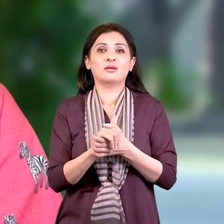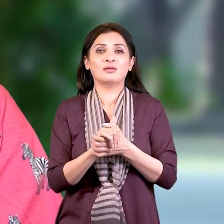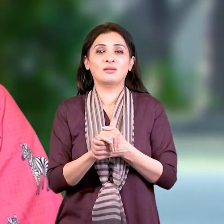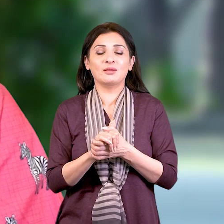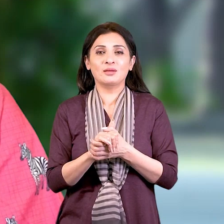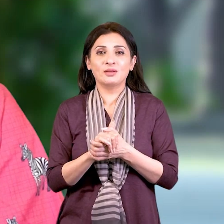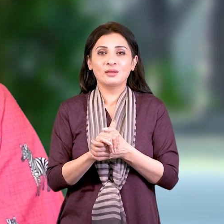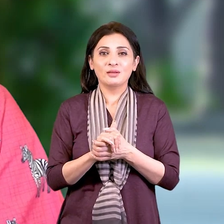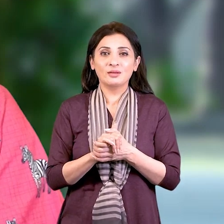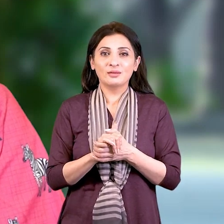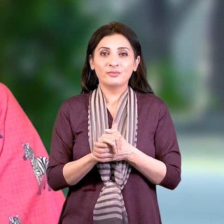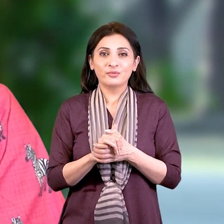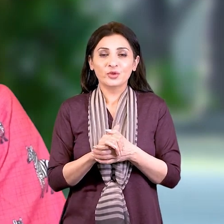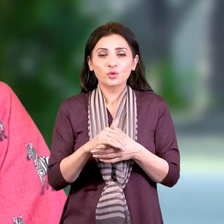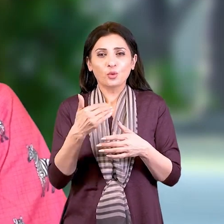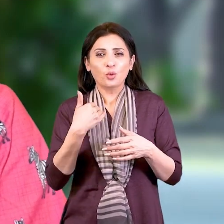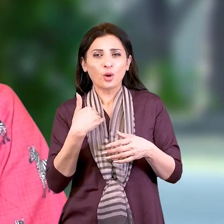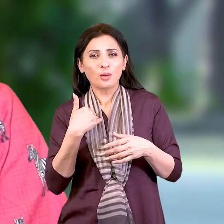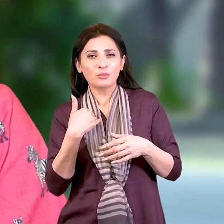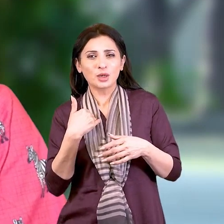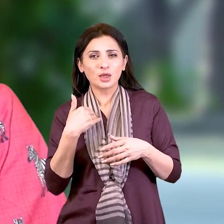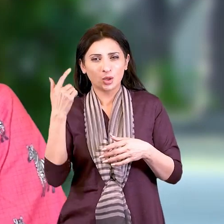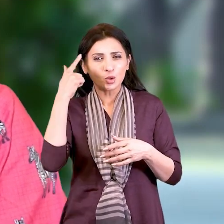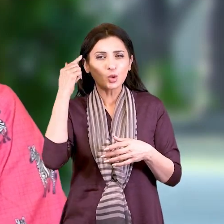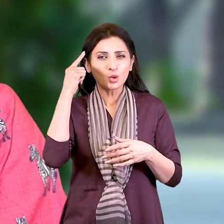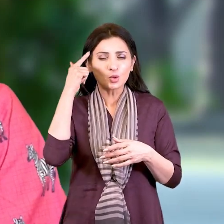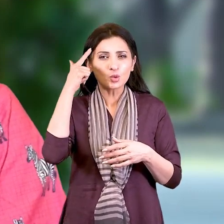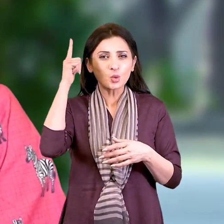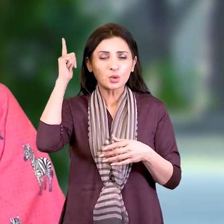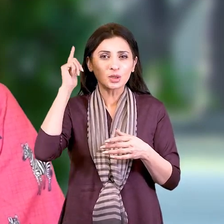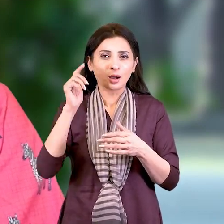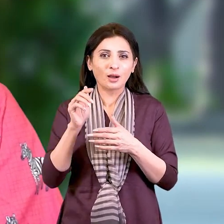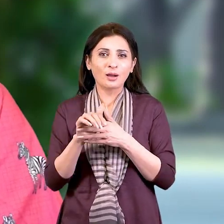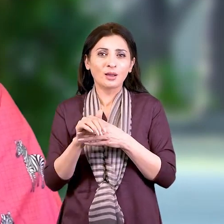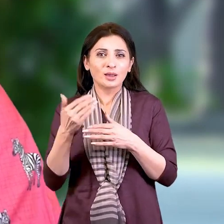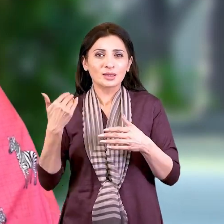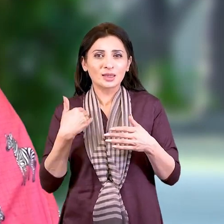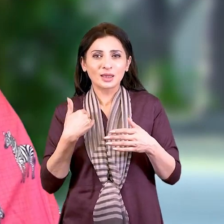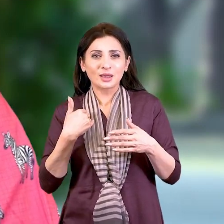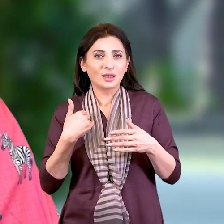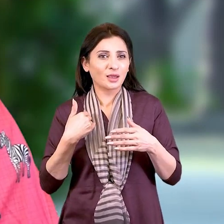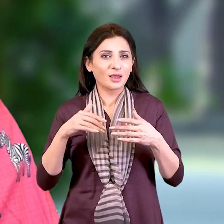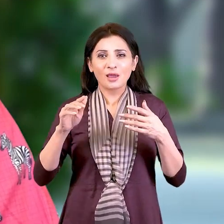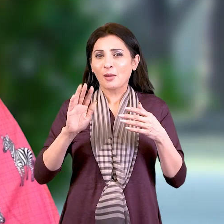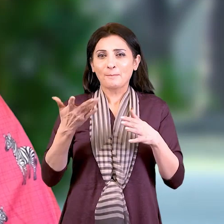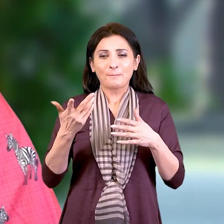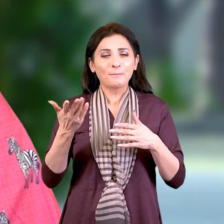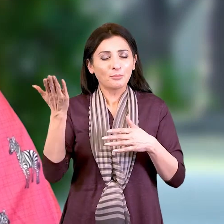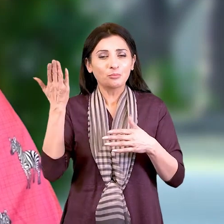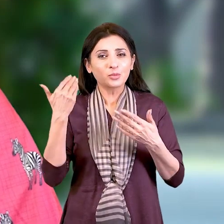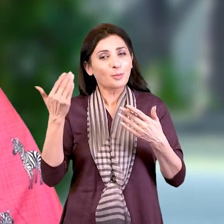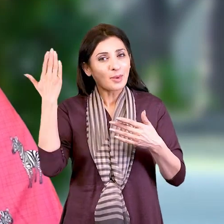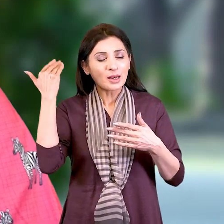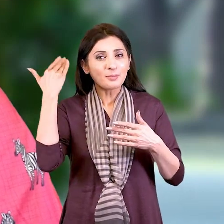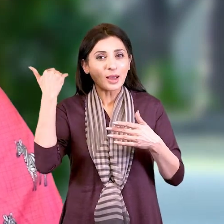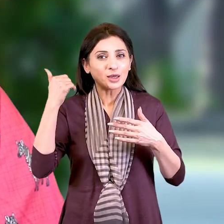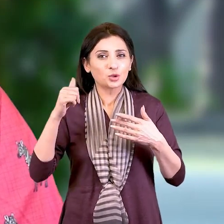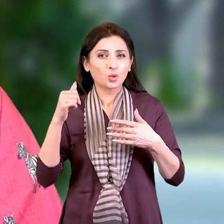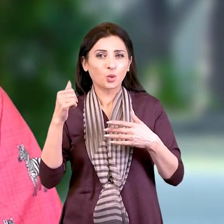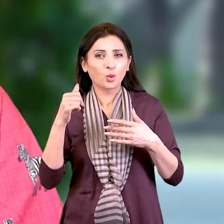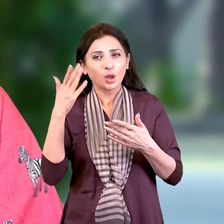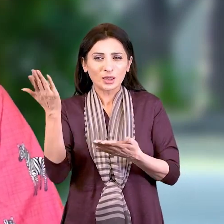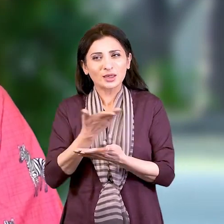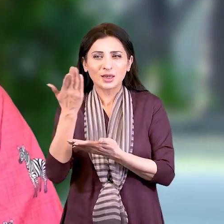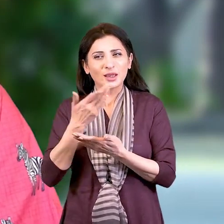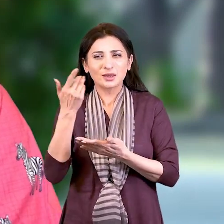the nothing to do bit helped quite a bit for us because normally ज़िंदगी की भागो दौड़ में आप इतने busy होते हो कि creative ideas